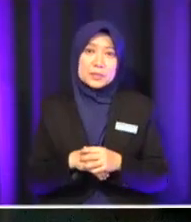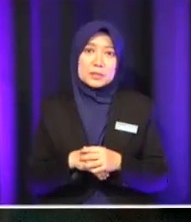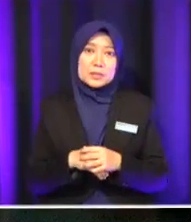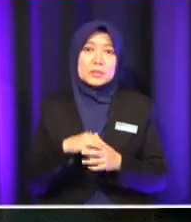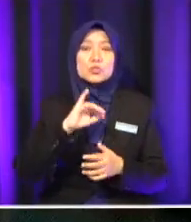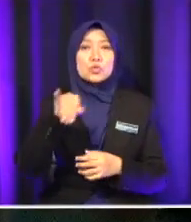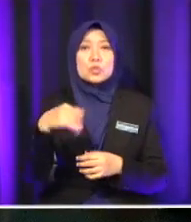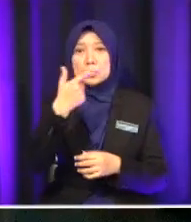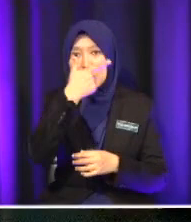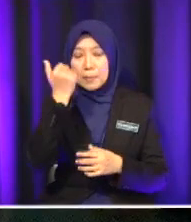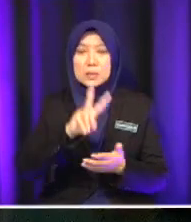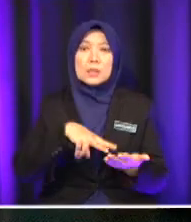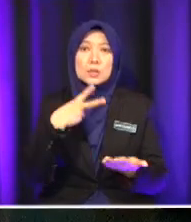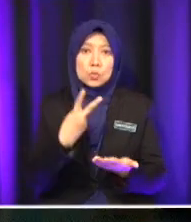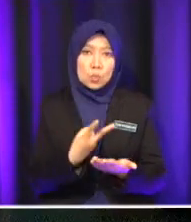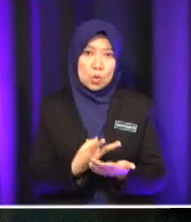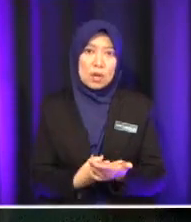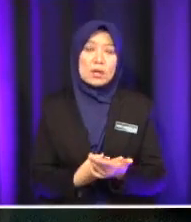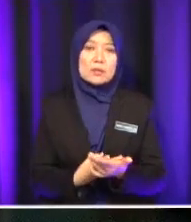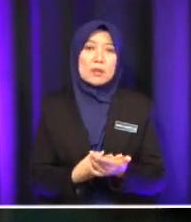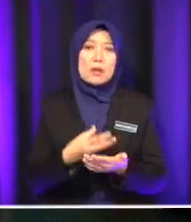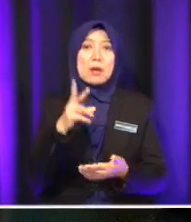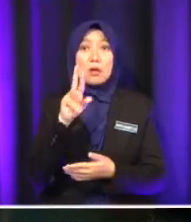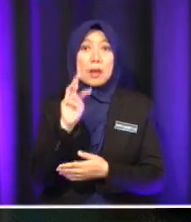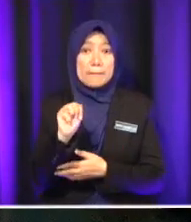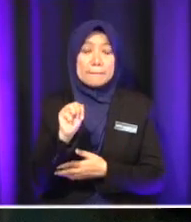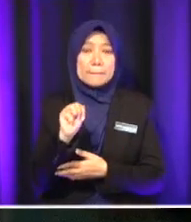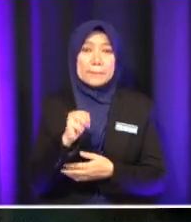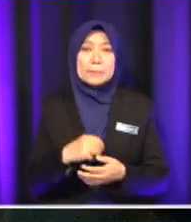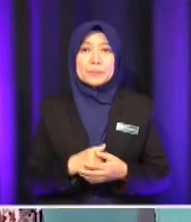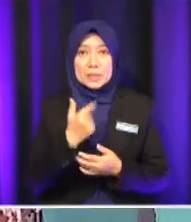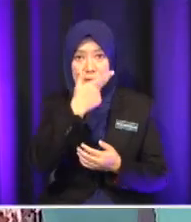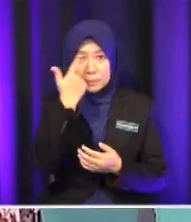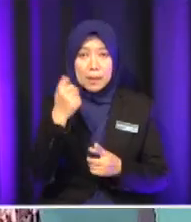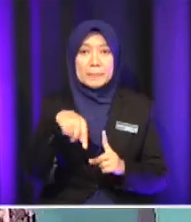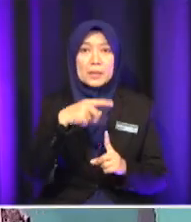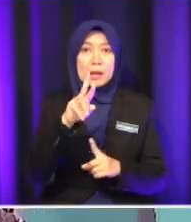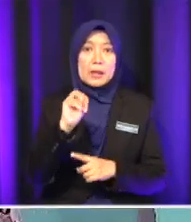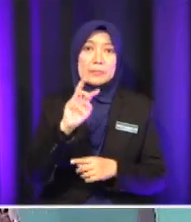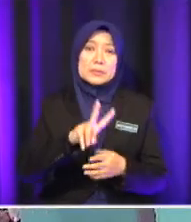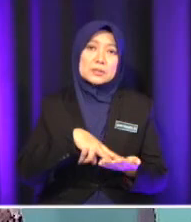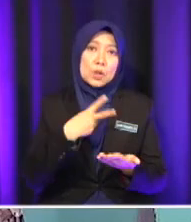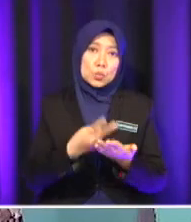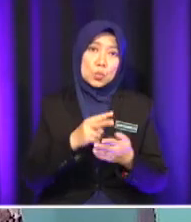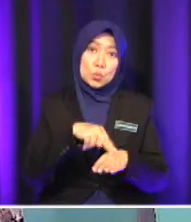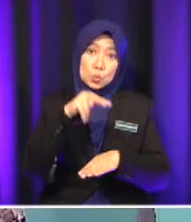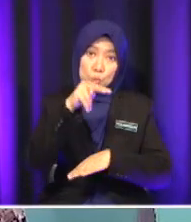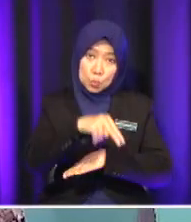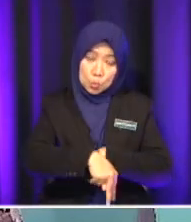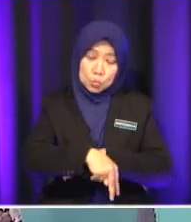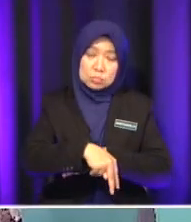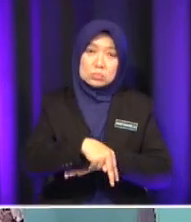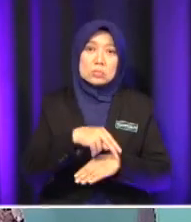oleh kejatuhan nilai mata uang kita tadi lah maksudnya apabila nilai RM kita jatuh harga